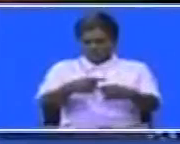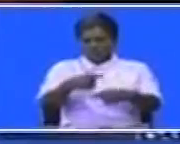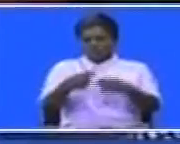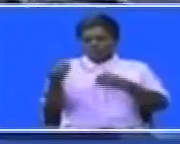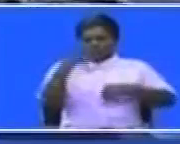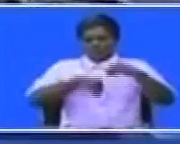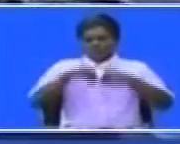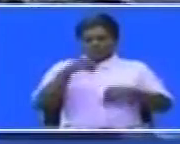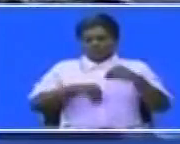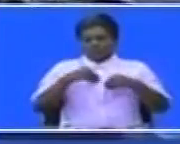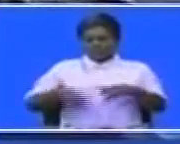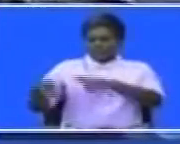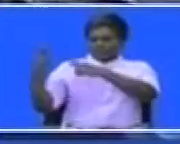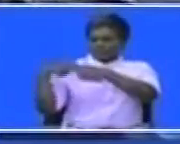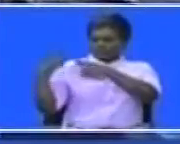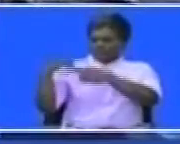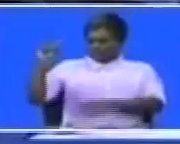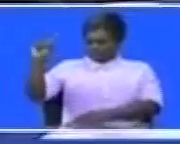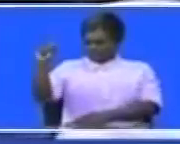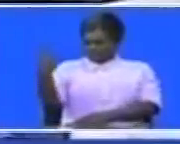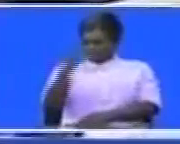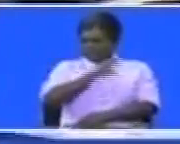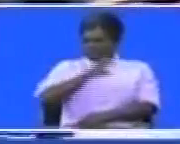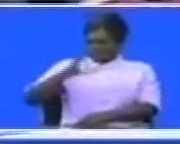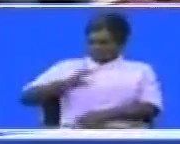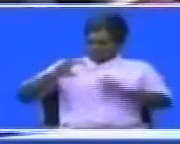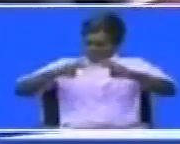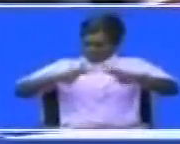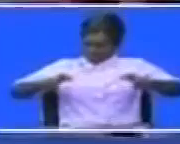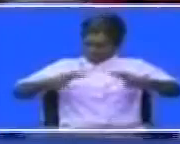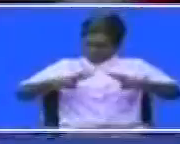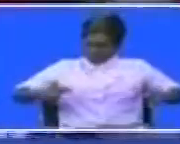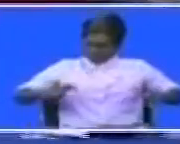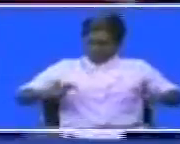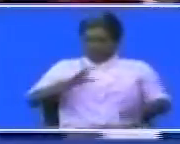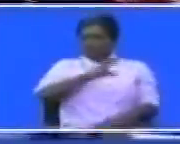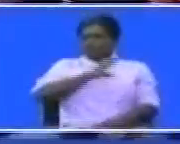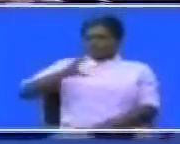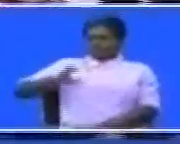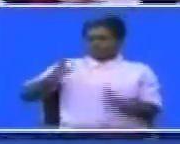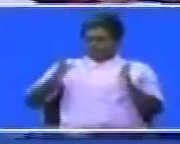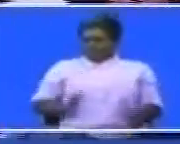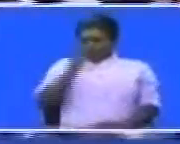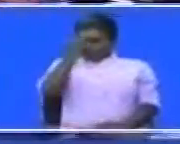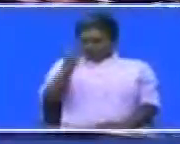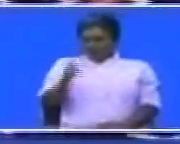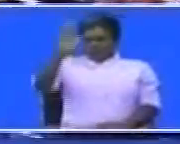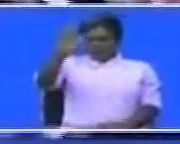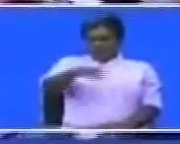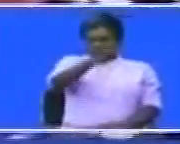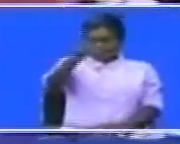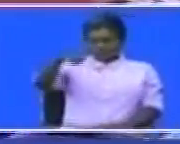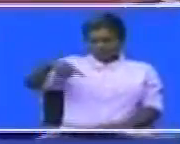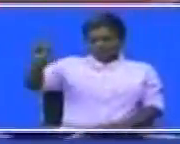grand theft. Jukumu la kwanza la makamishna hao ni kuwachunguza wafanyikazi wa tume hiyo. Hii ni kufuatia hatua ya bunge la kitaifa kupitisha